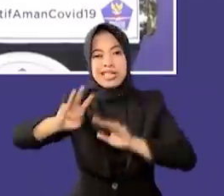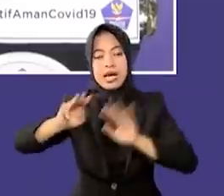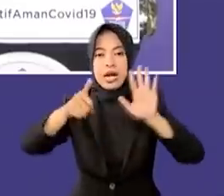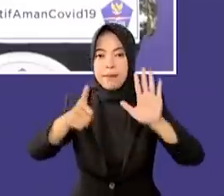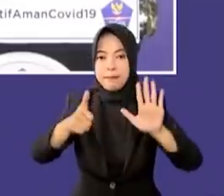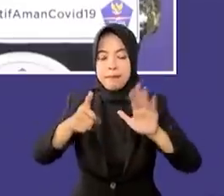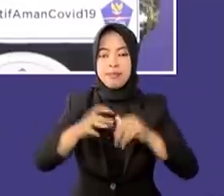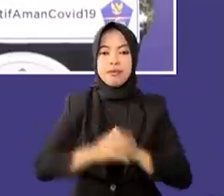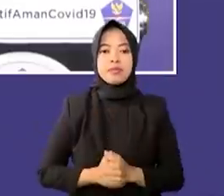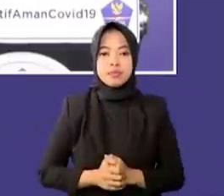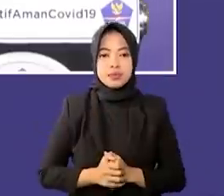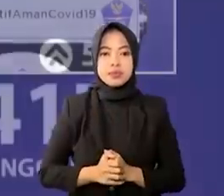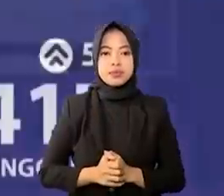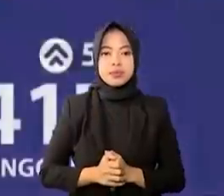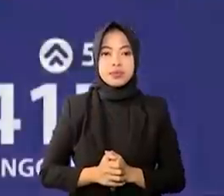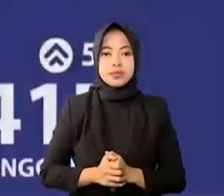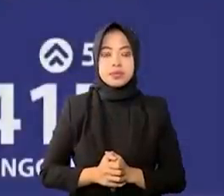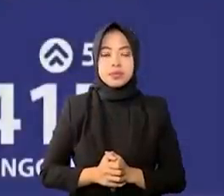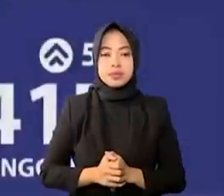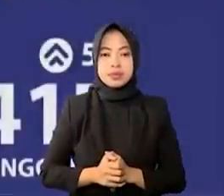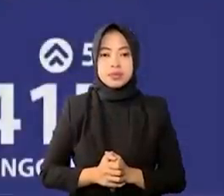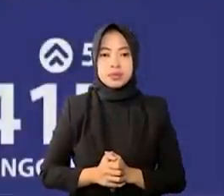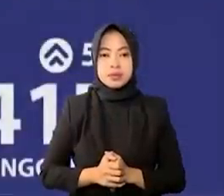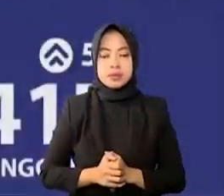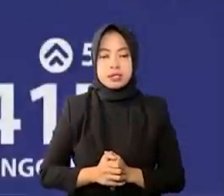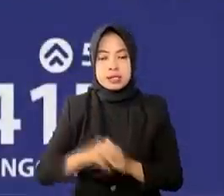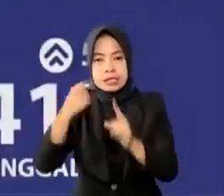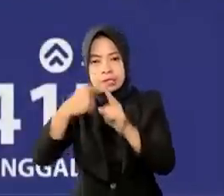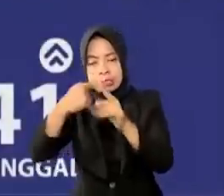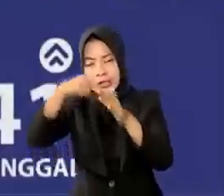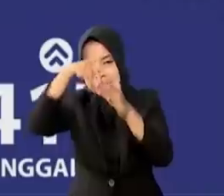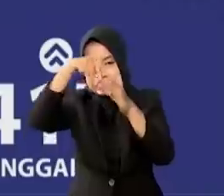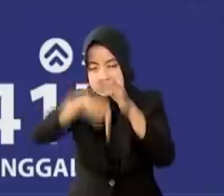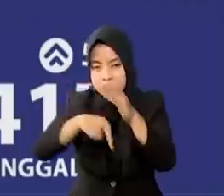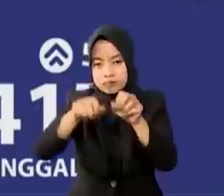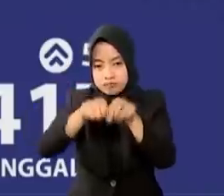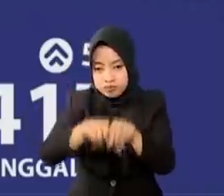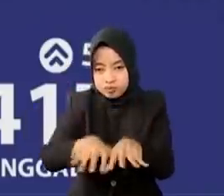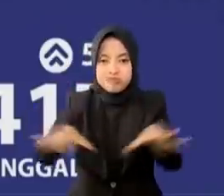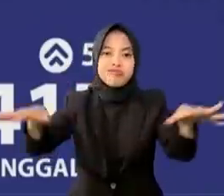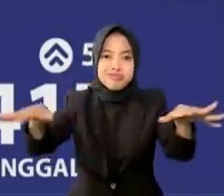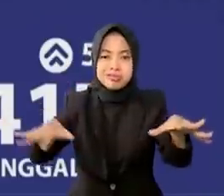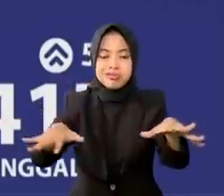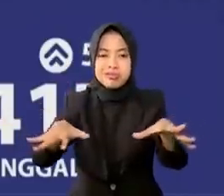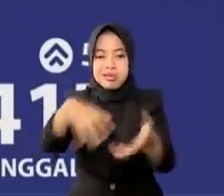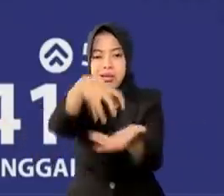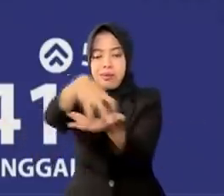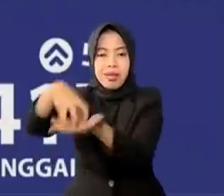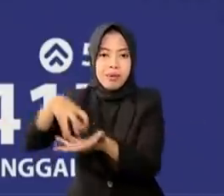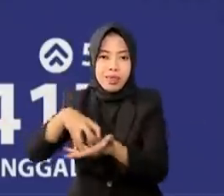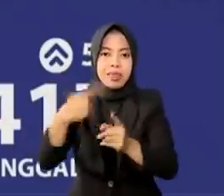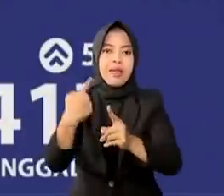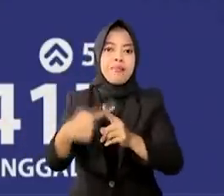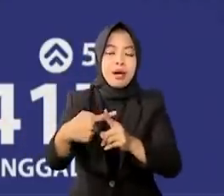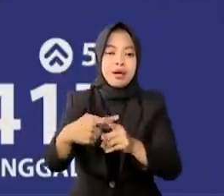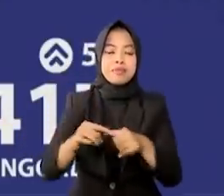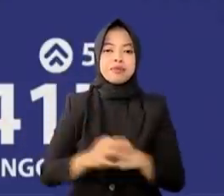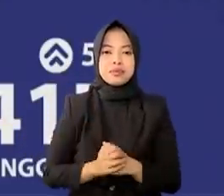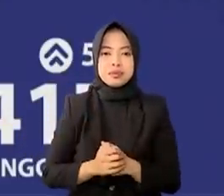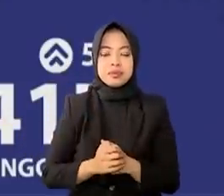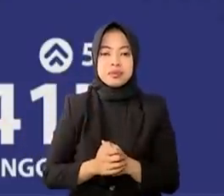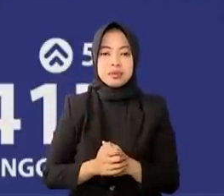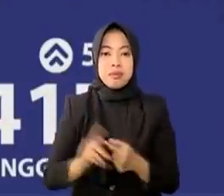7736 orang akan sayap rinci tentang sebaran dari penambahan kasus ini yang pertama